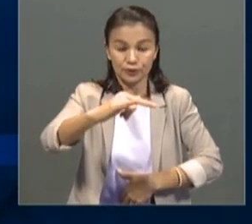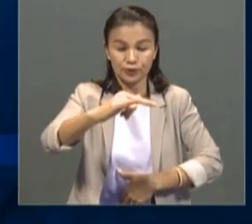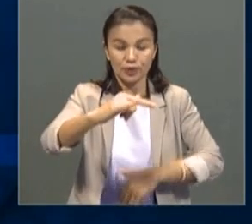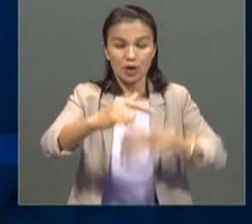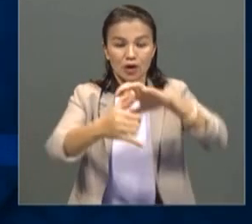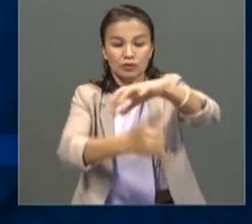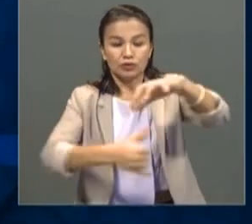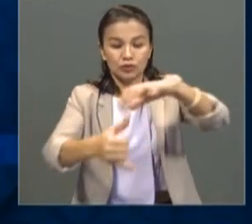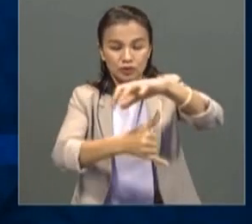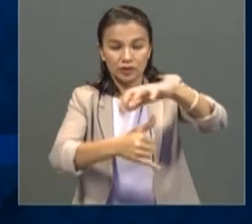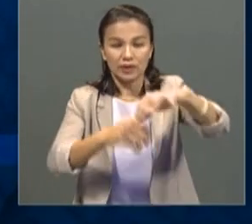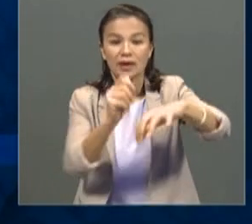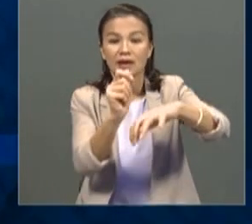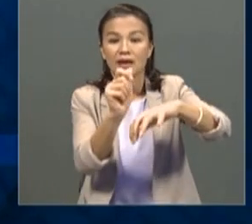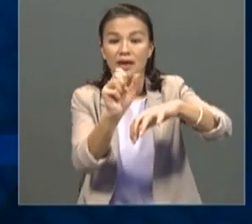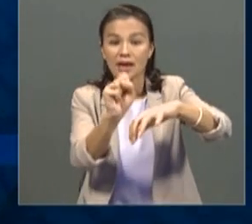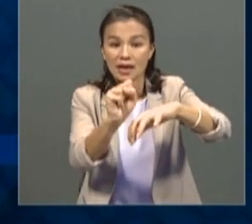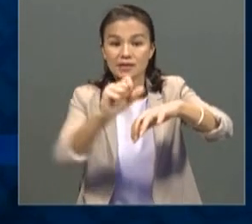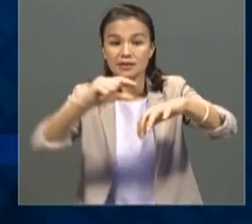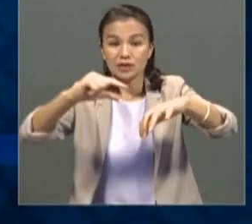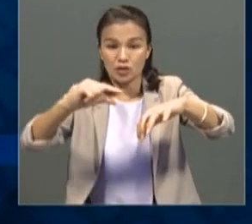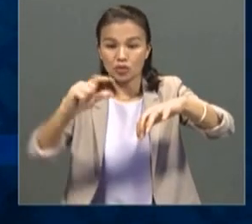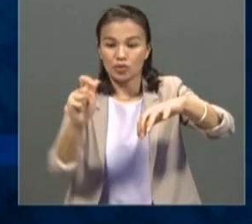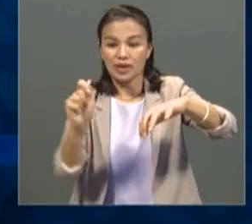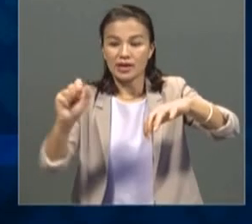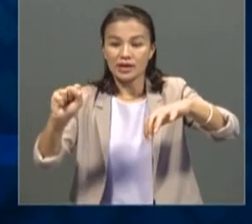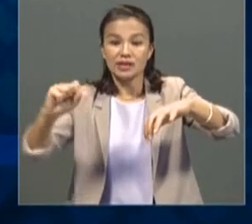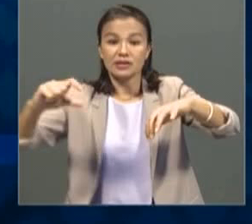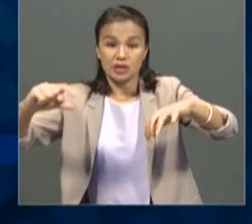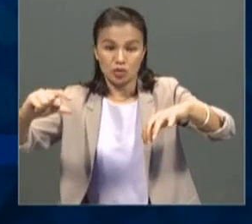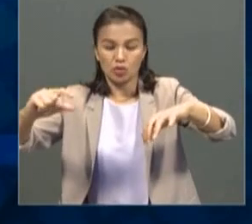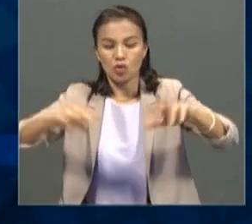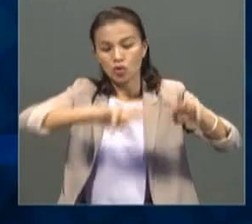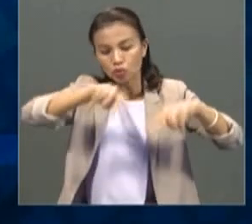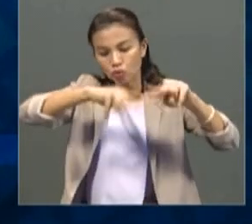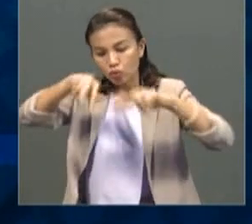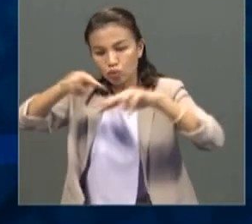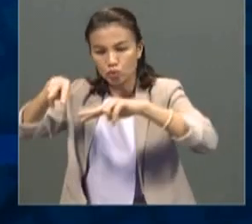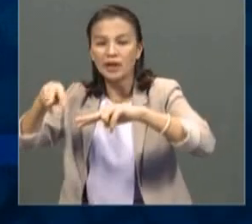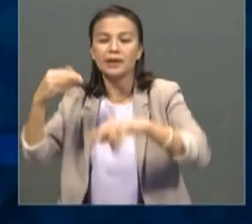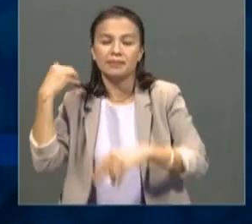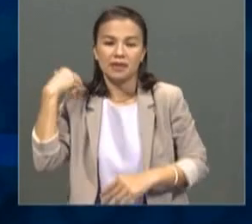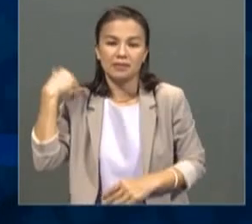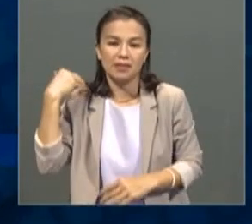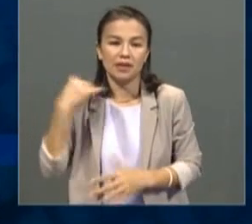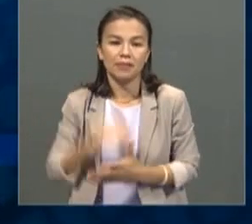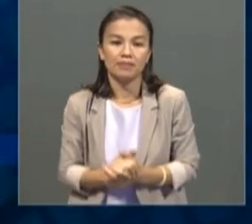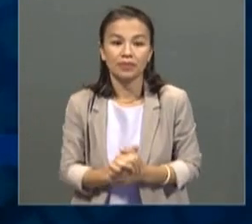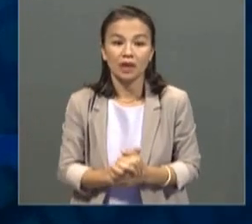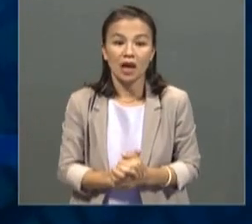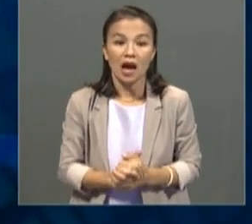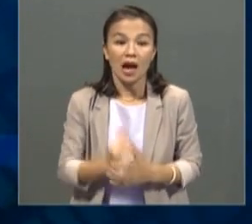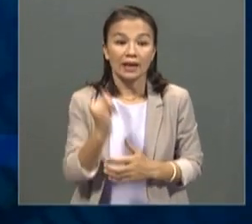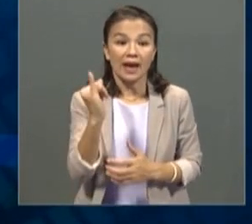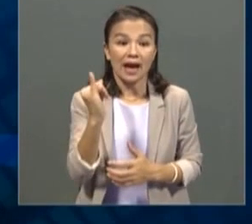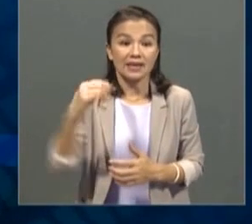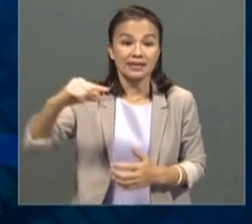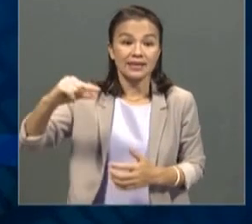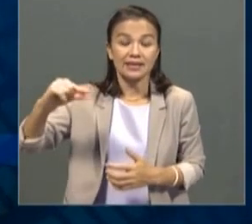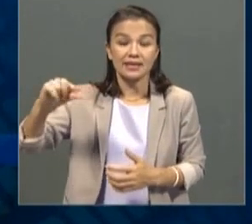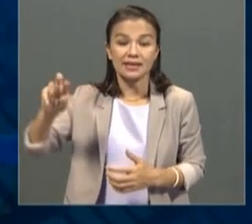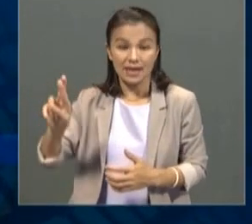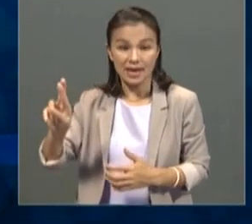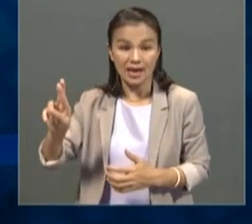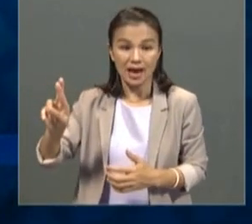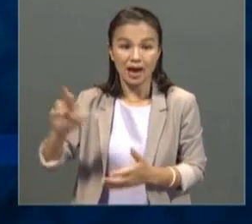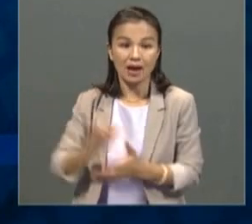ည်ပဝင်ရောက်လာတဲ့ဒီ state quarantine နဲ့ပတ်သက်တာကိုစစ်ကြည့်ရအောင်ဒီ state quarantine မှာဆိုလို့ရှိရင် Nigeria 2ယောက်လာ